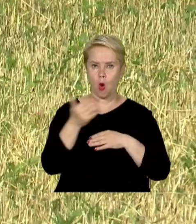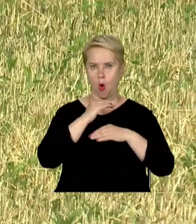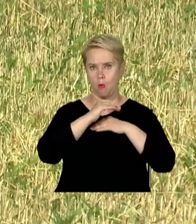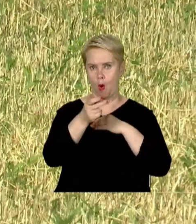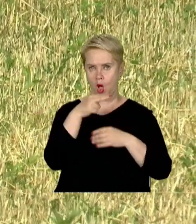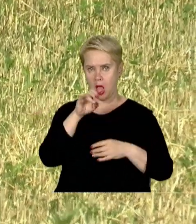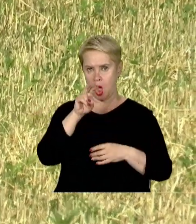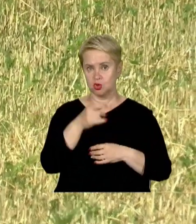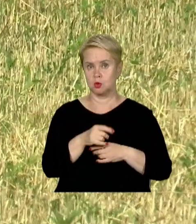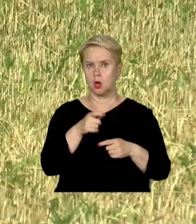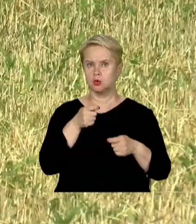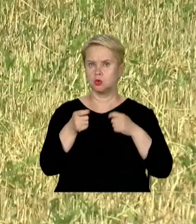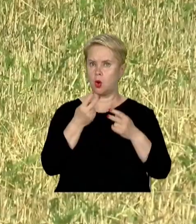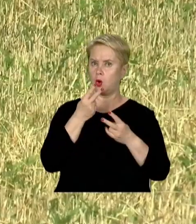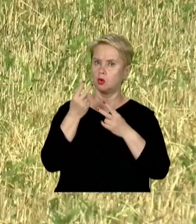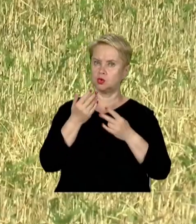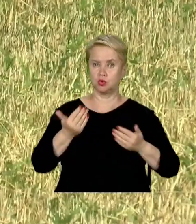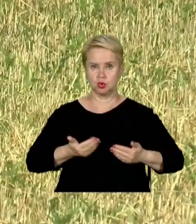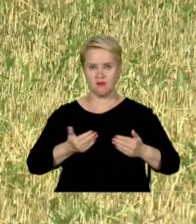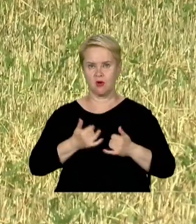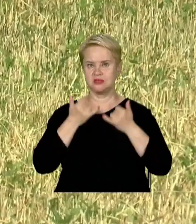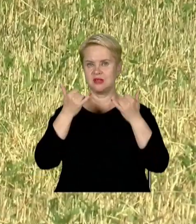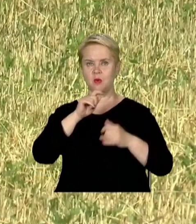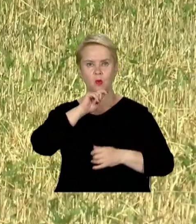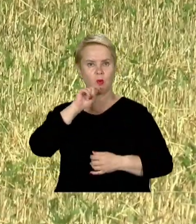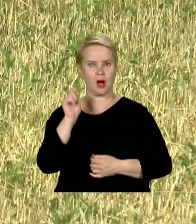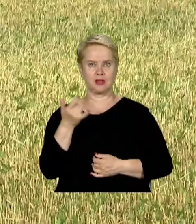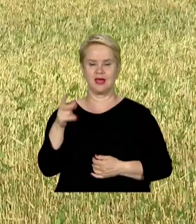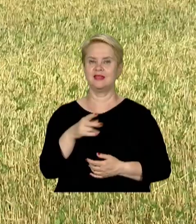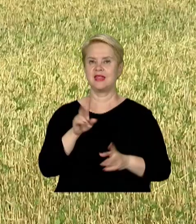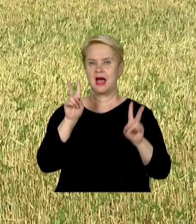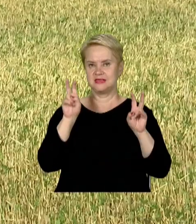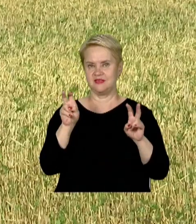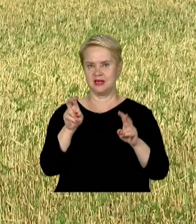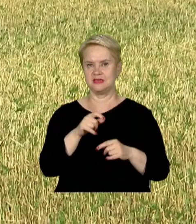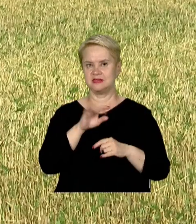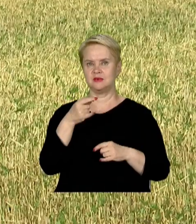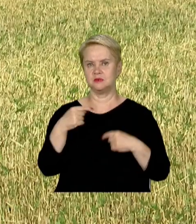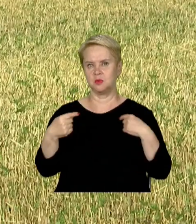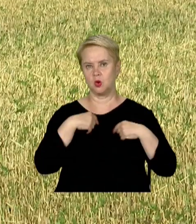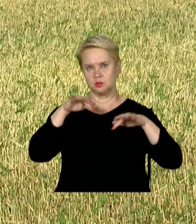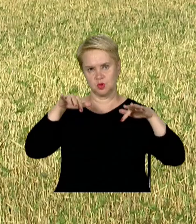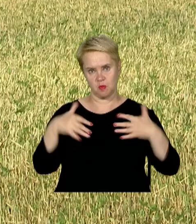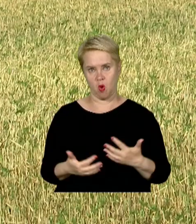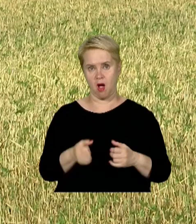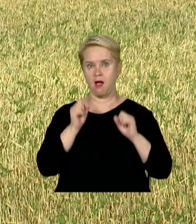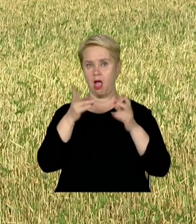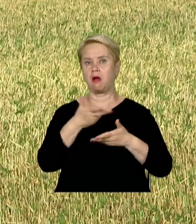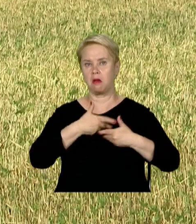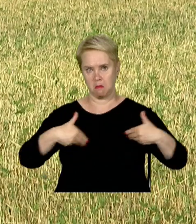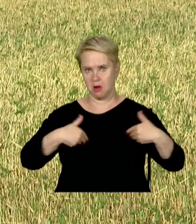полі ячменю насторожений. Живий символ України, як його називають, замурзаний та зморений, але, як і